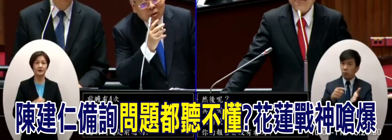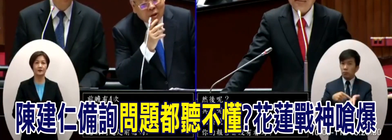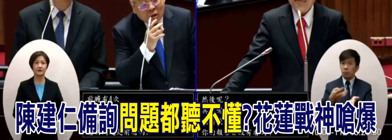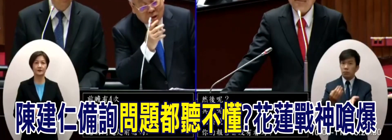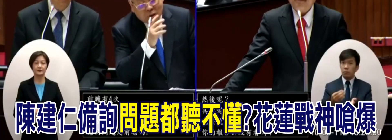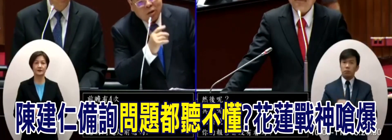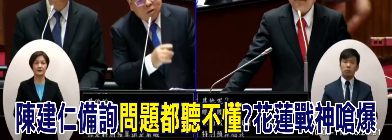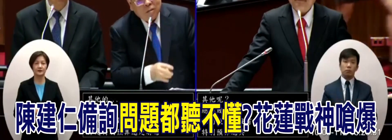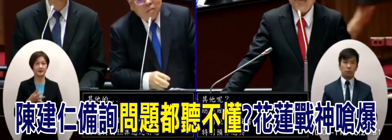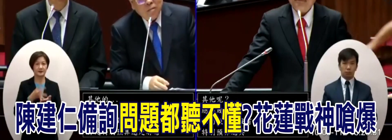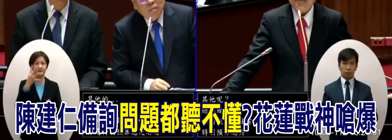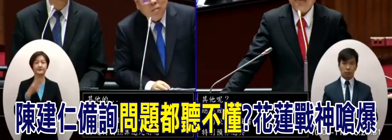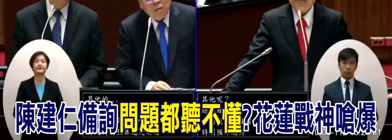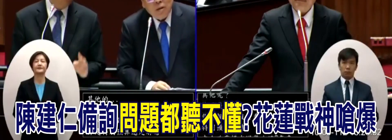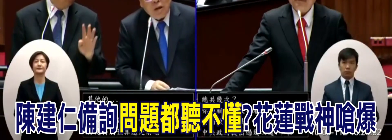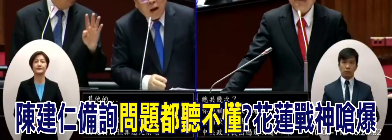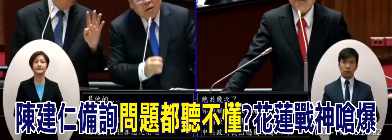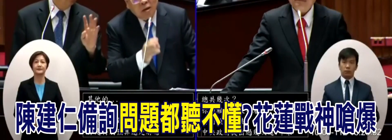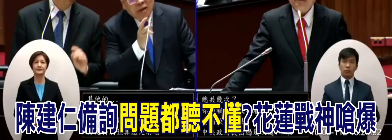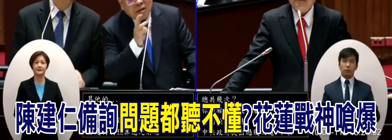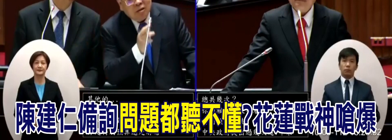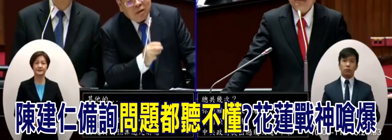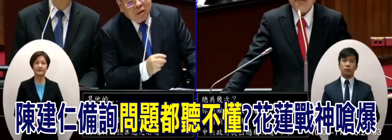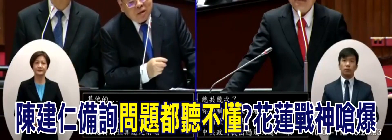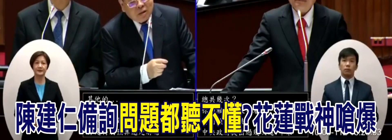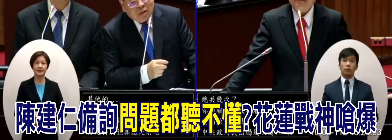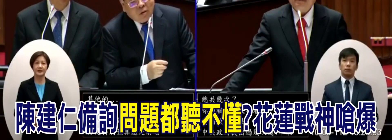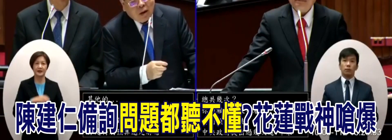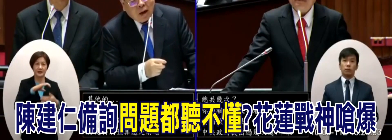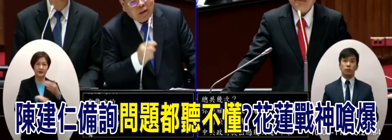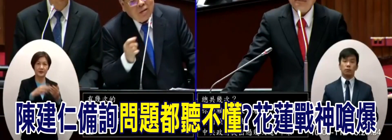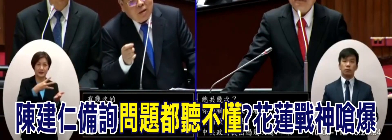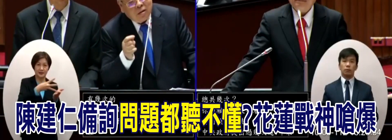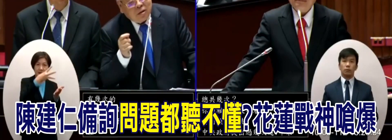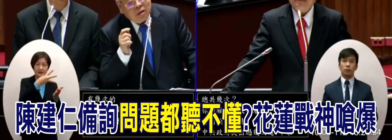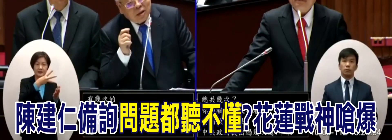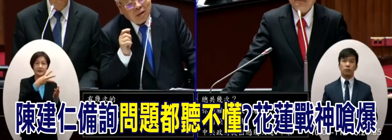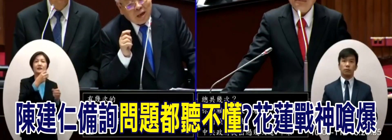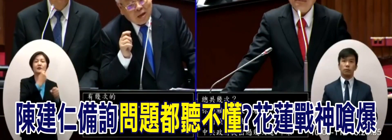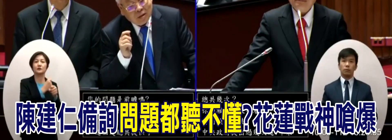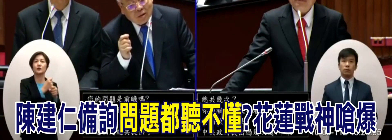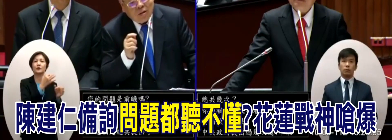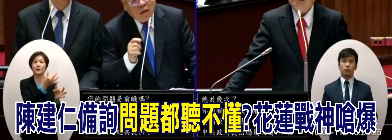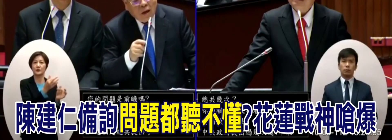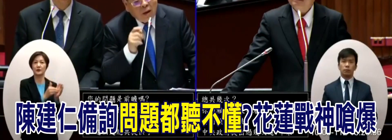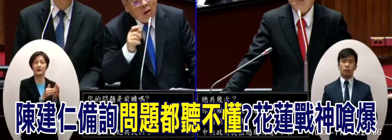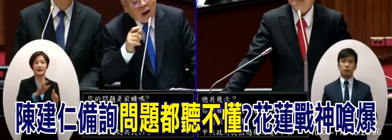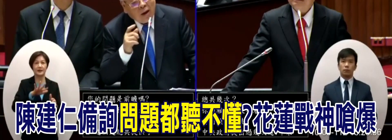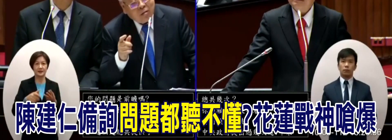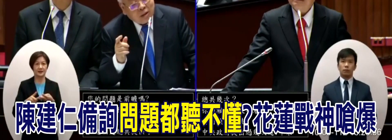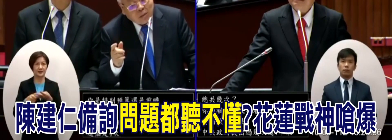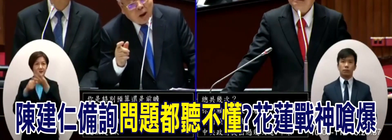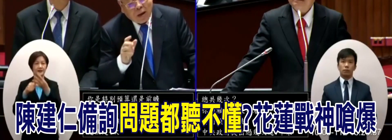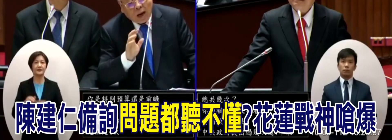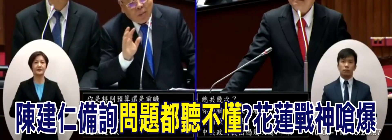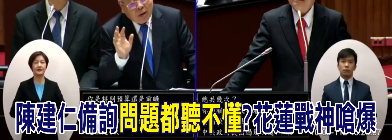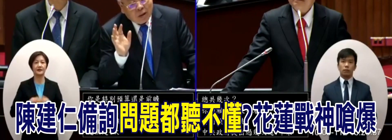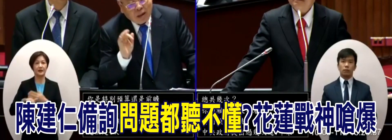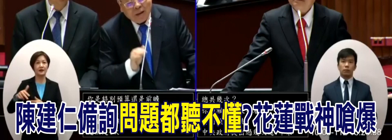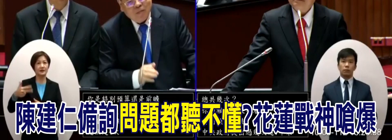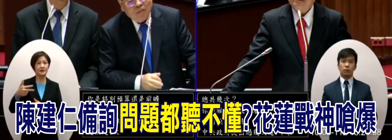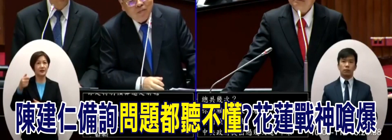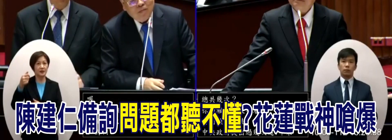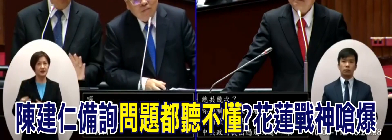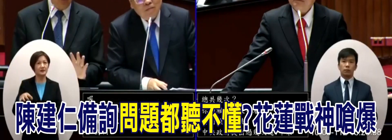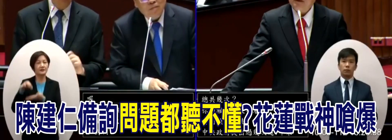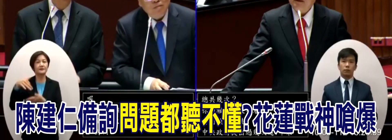这个四次。 对啊。 对啊，三次已经执行完了啊，现在是执行第四次，另外还有700亿还没有